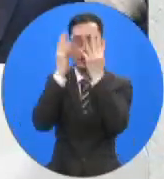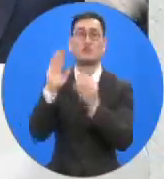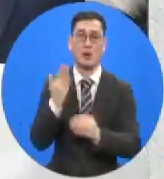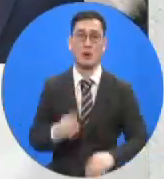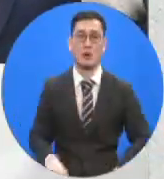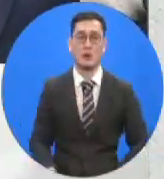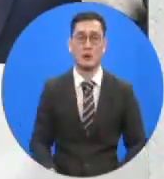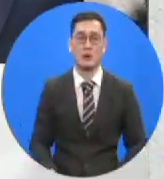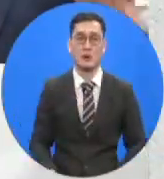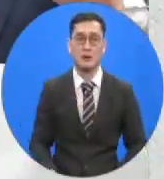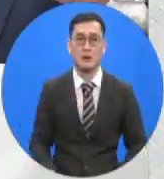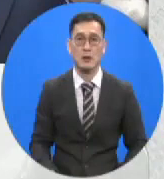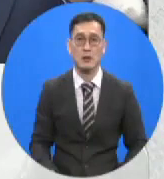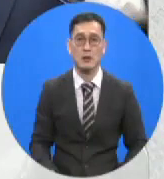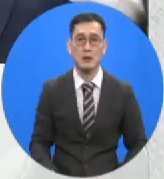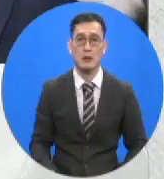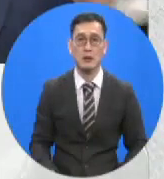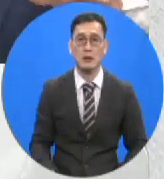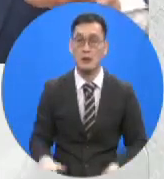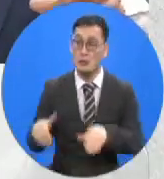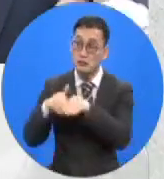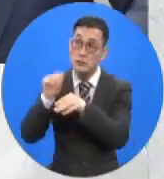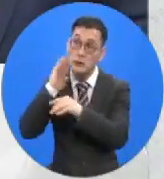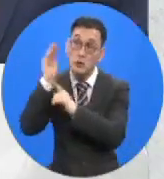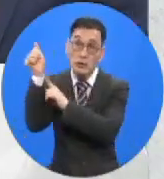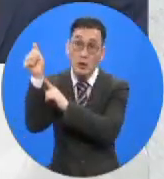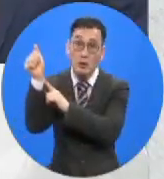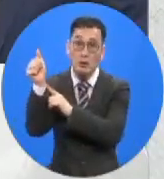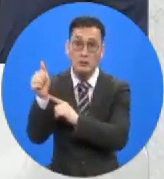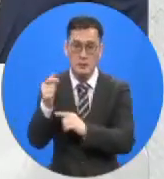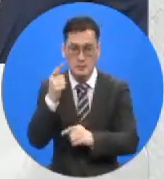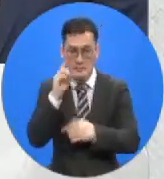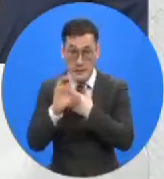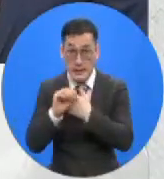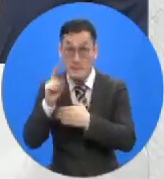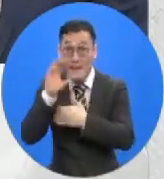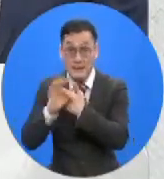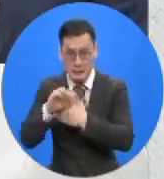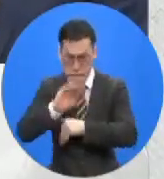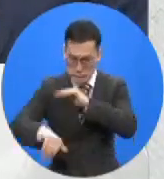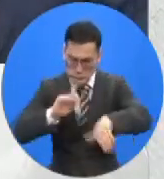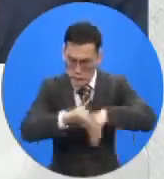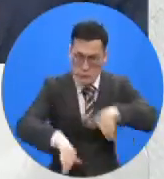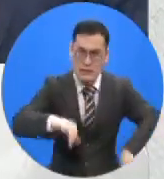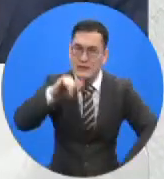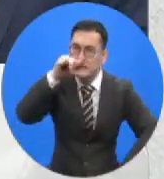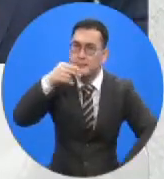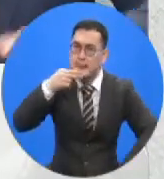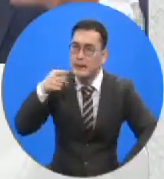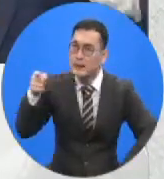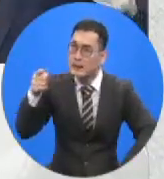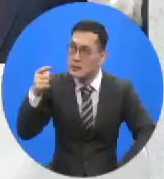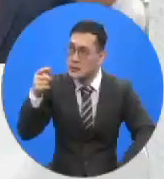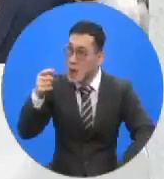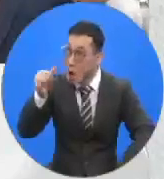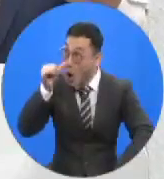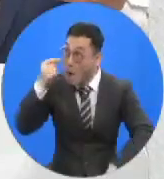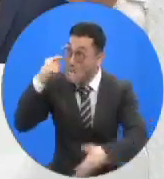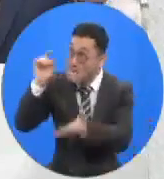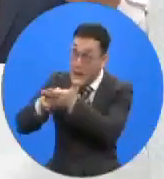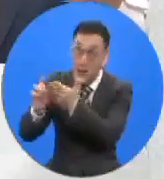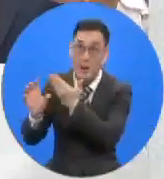이거 공직기강을 넘어서서 이게 이제 불법적인 게 되다 보면 자칫하면은